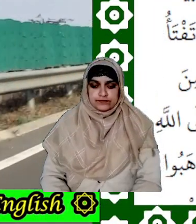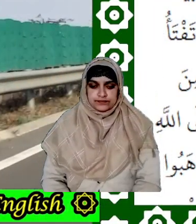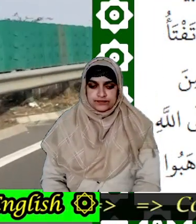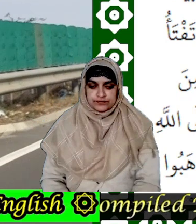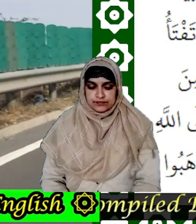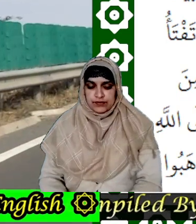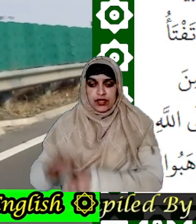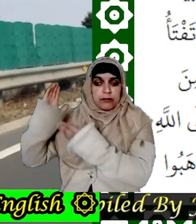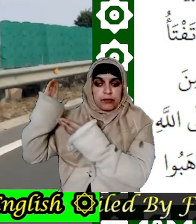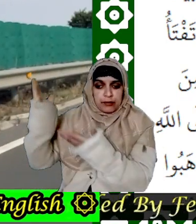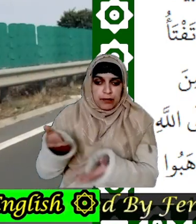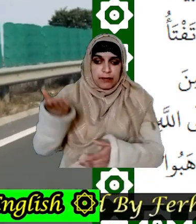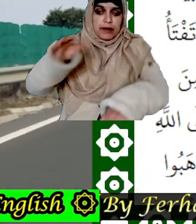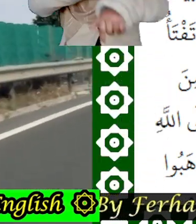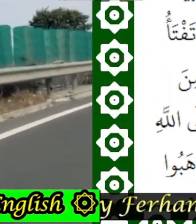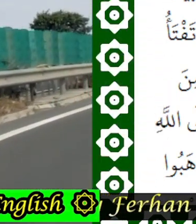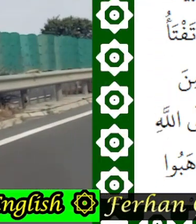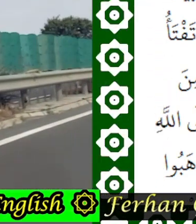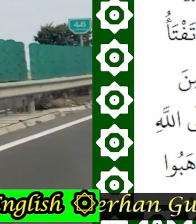إنما